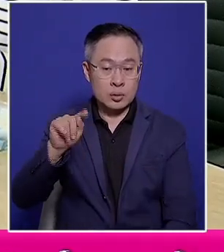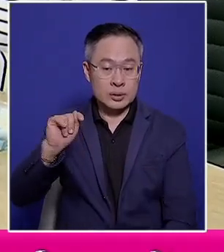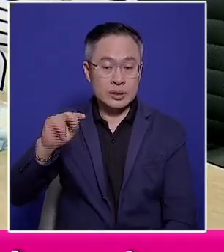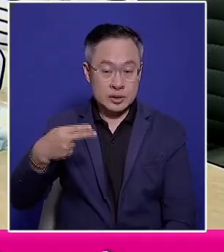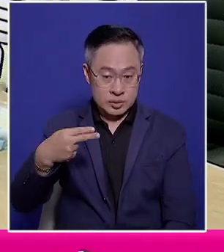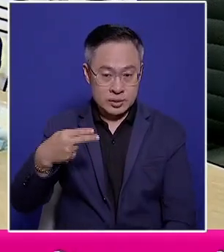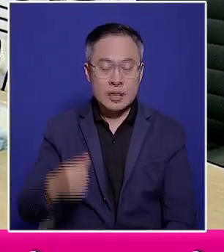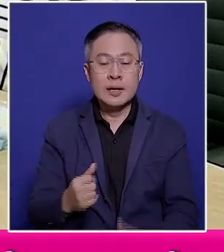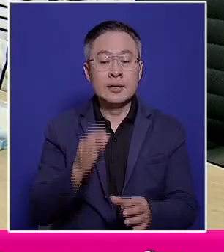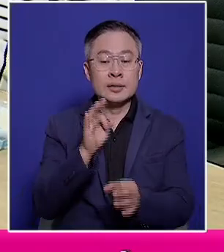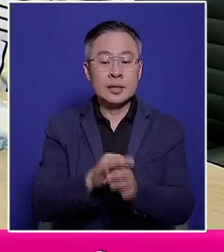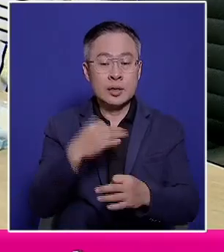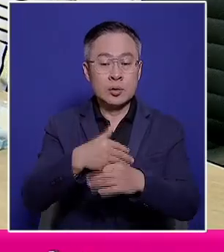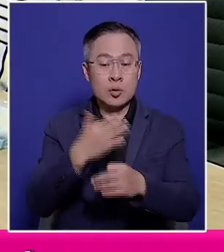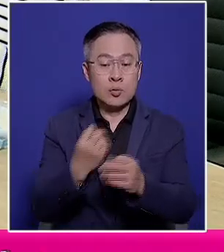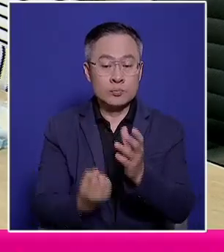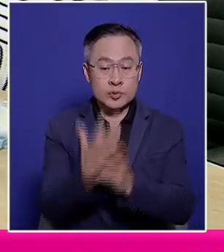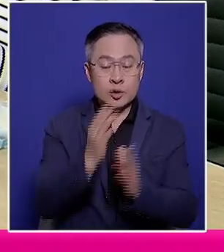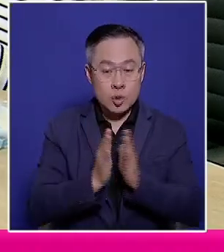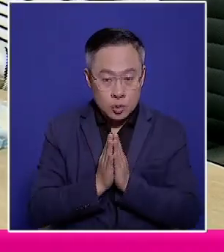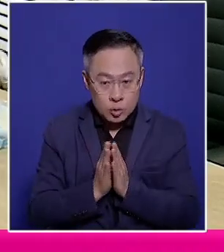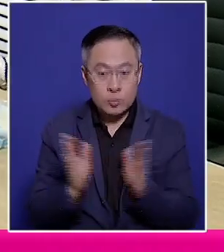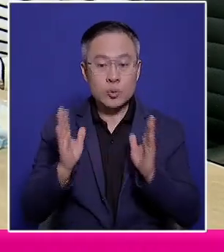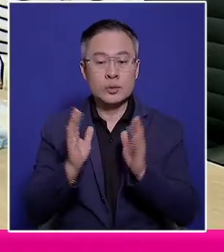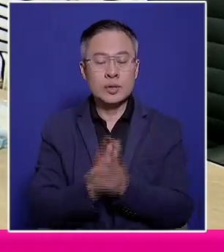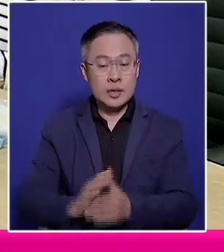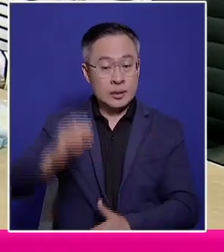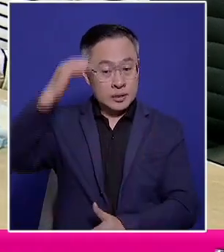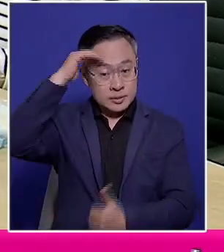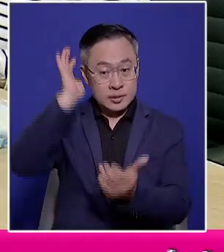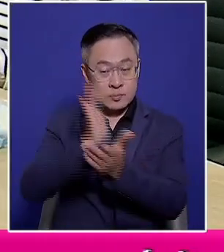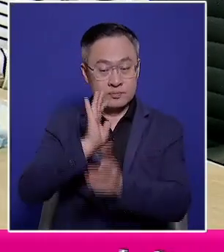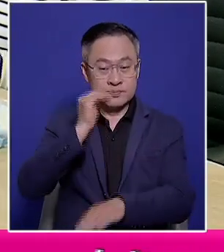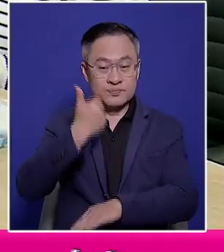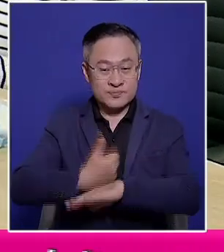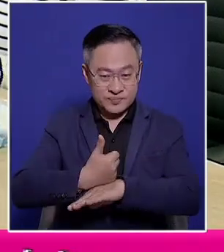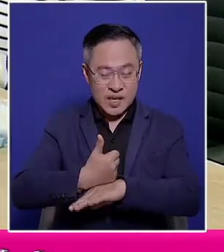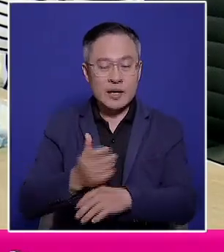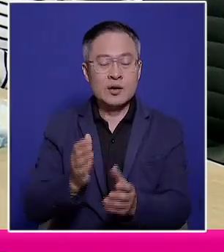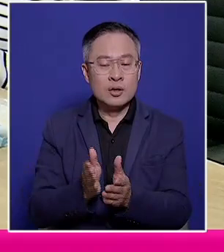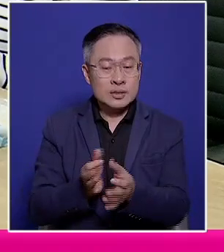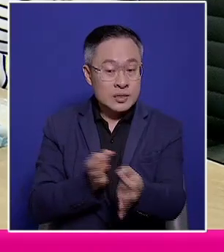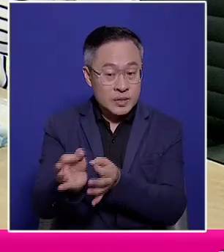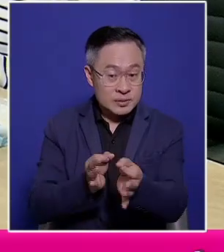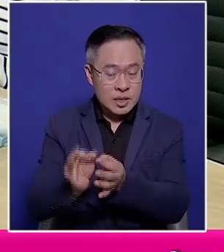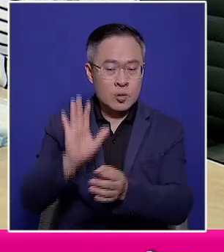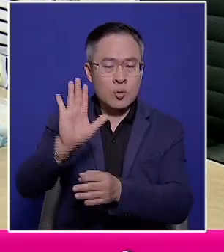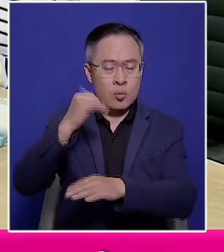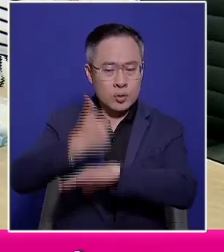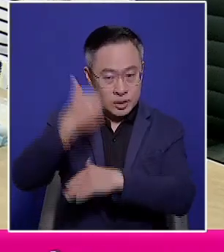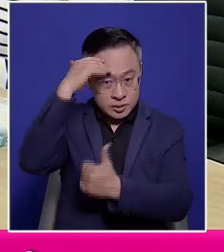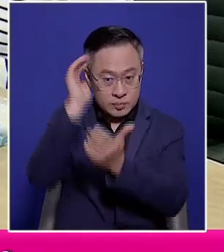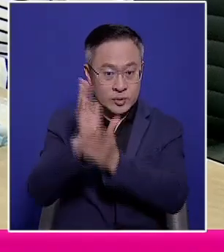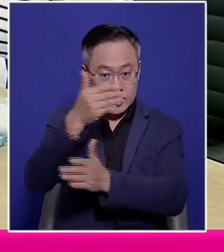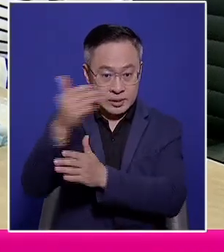www.gsb.or.thในนามของธนาคารออมสินขอขอบพระคุณพลตำรวจเอกมนตรียิ้มแย้มที่ปรึกษาผู้บัญชาการตำรวจแห่งช